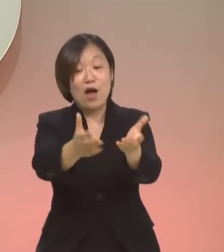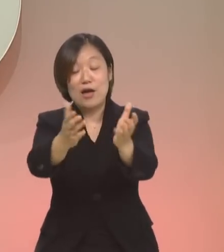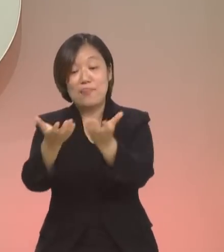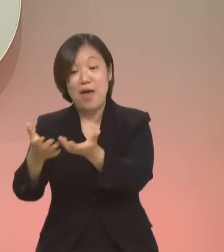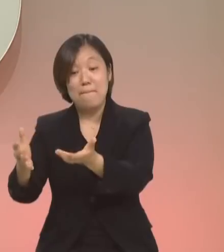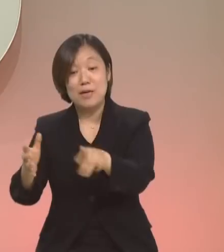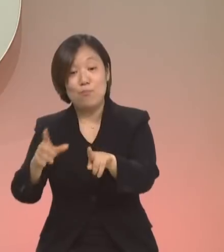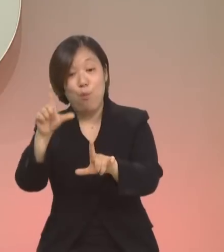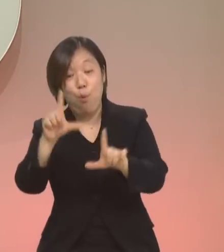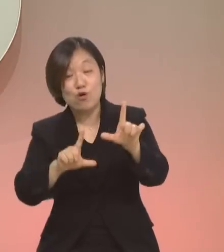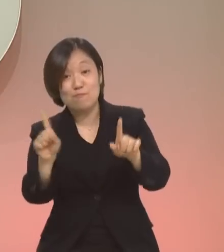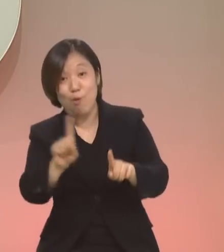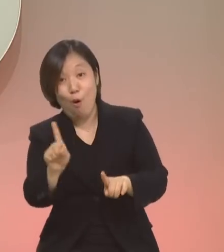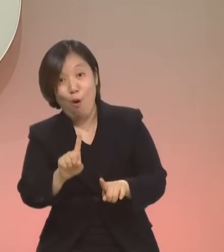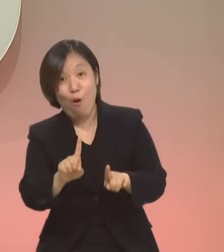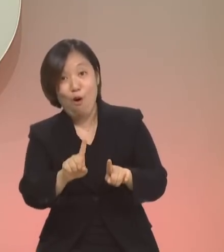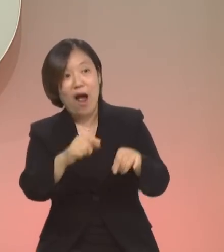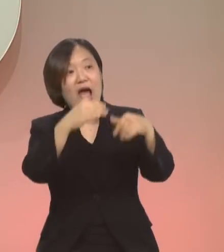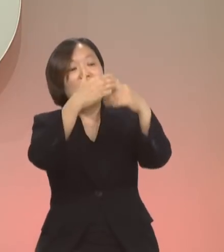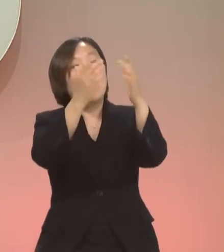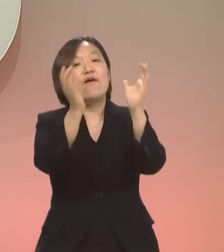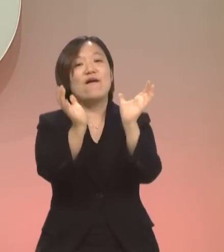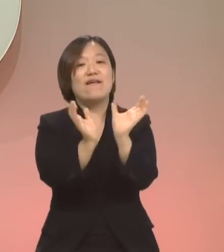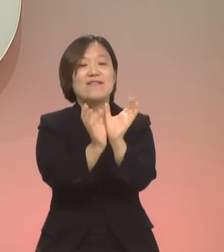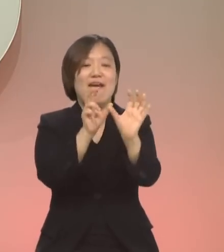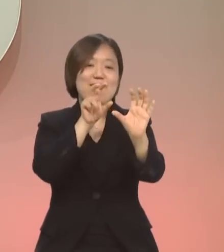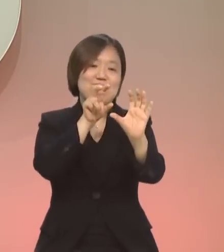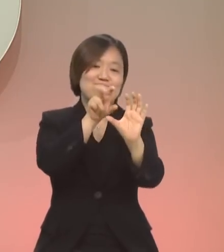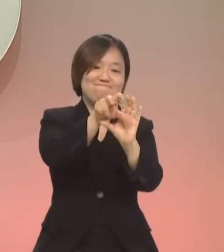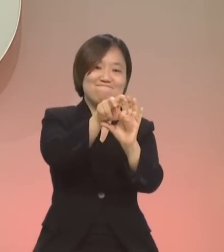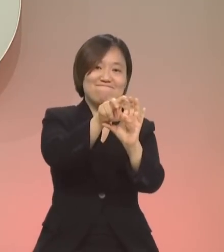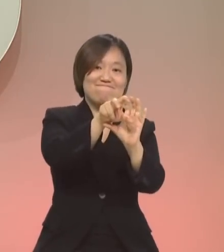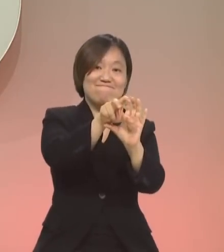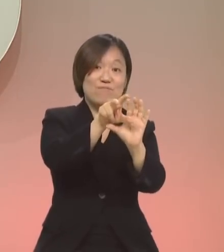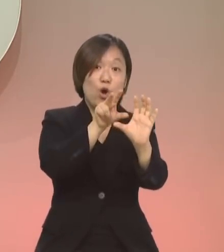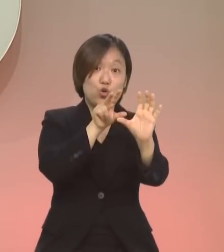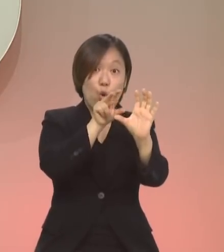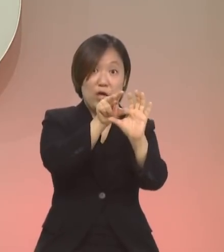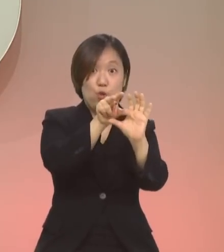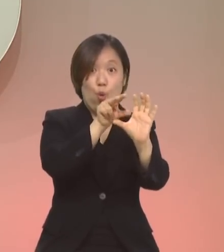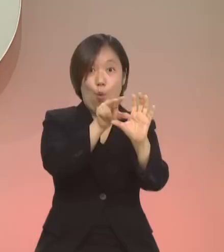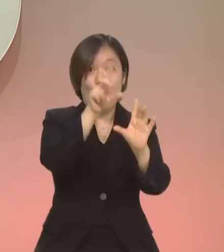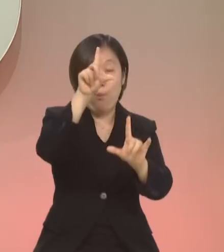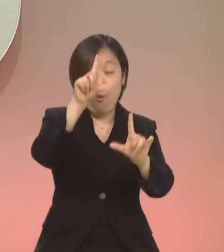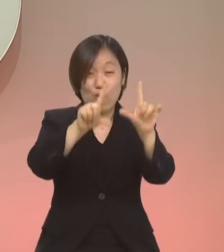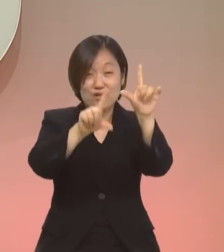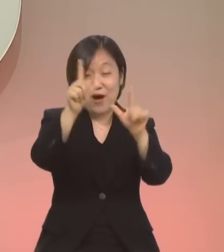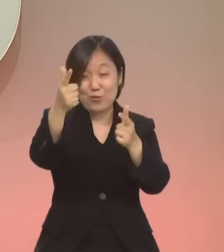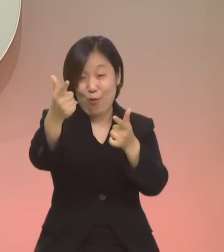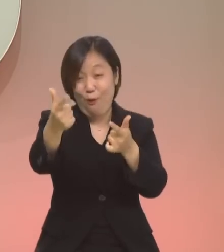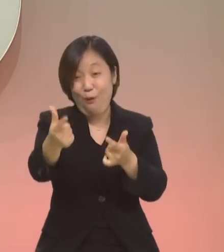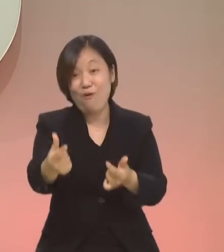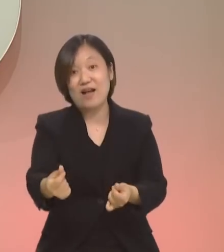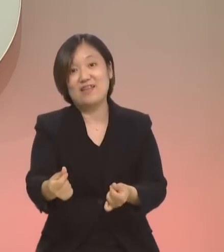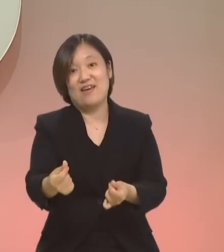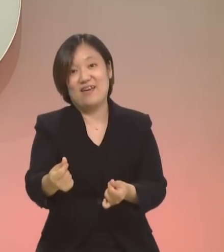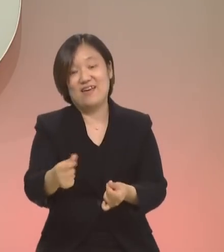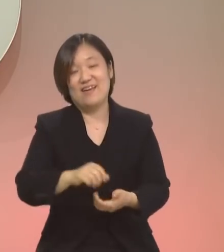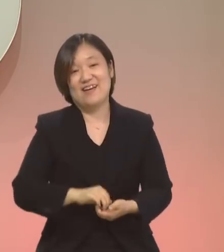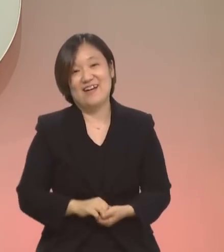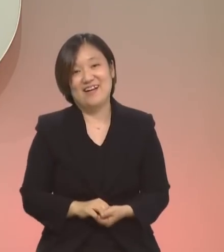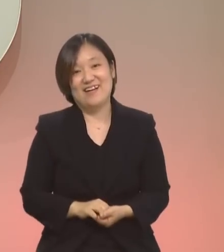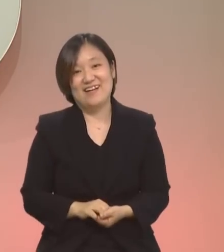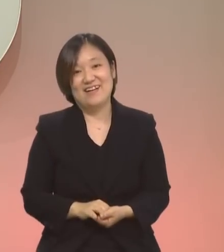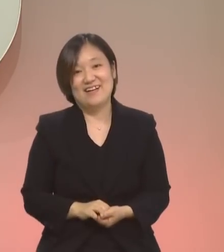위치하고 똑같이 생겼더래요 대한불교 쪽에서 삼보 마크하고 똑같은 그 모습 그